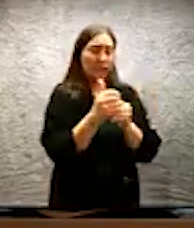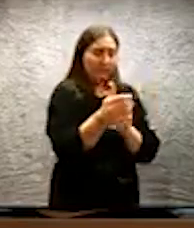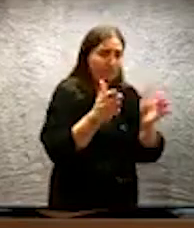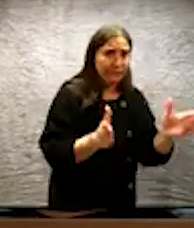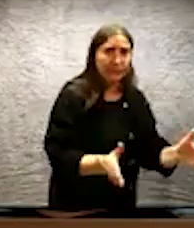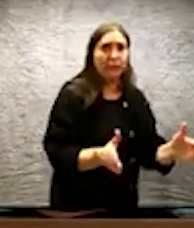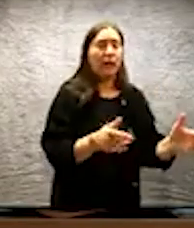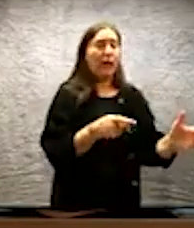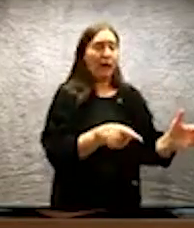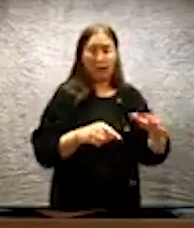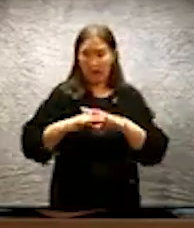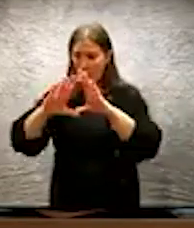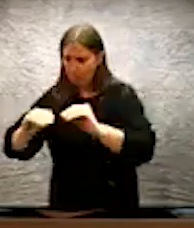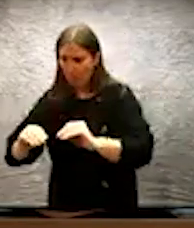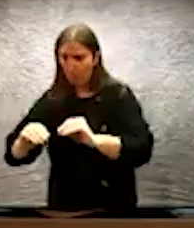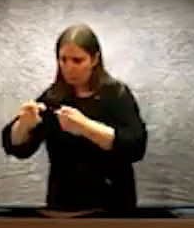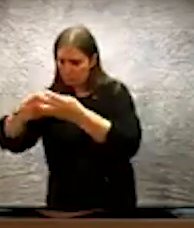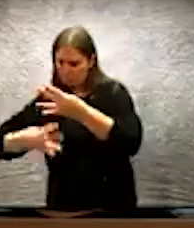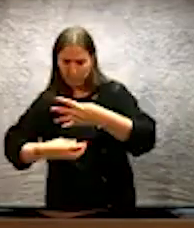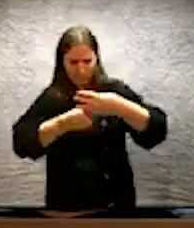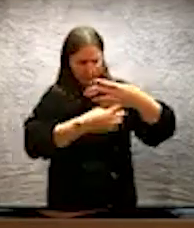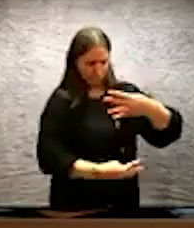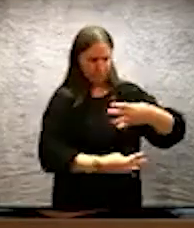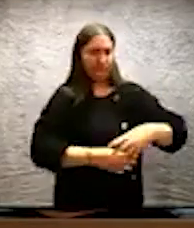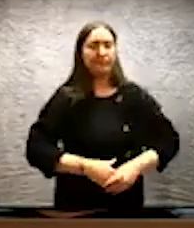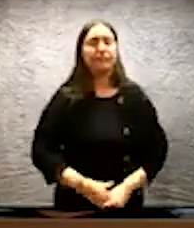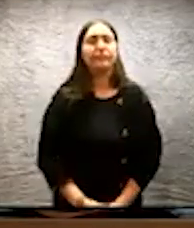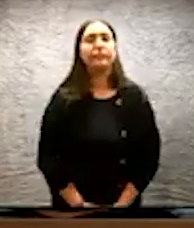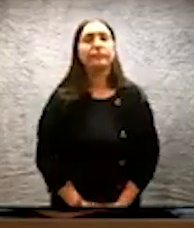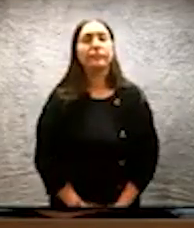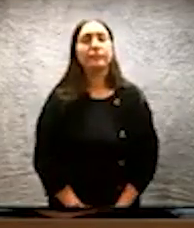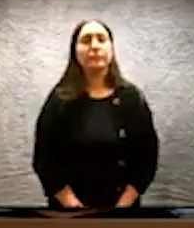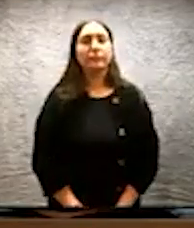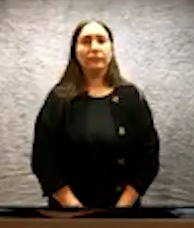les différents postes qui sont donc pourvus.